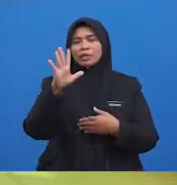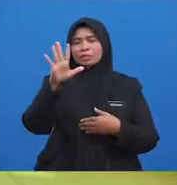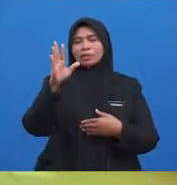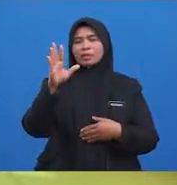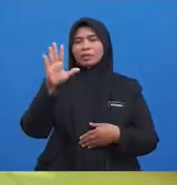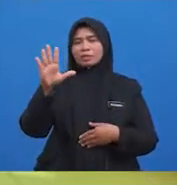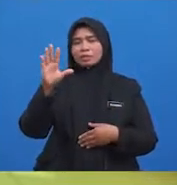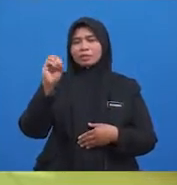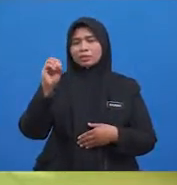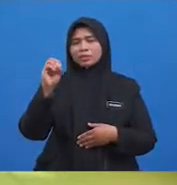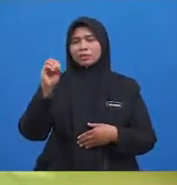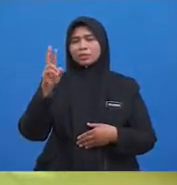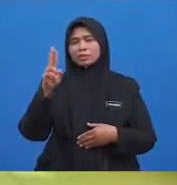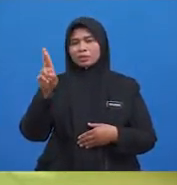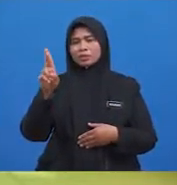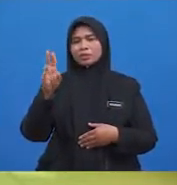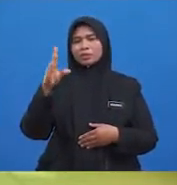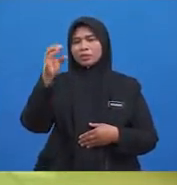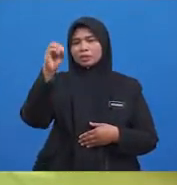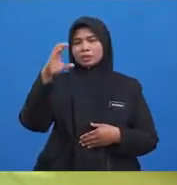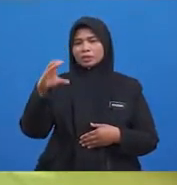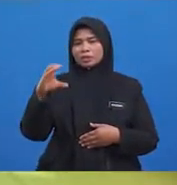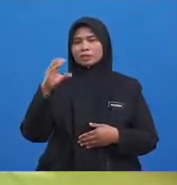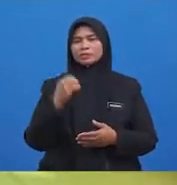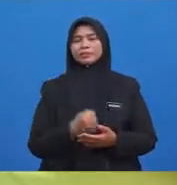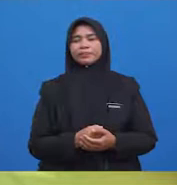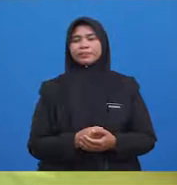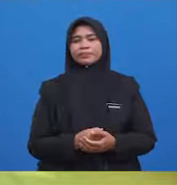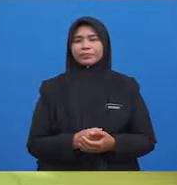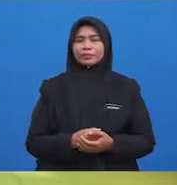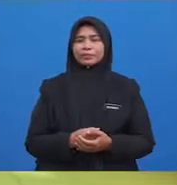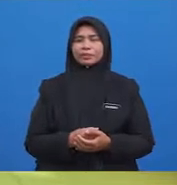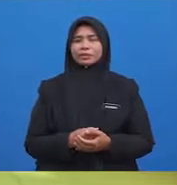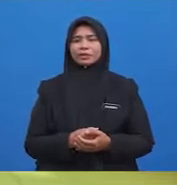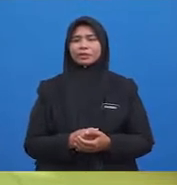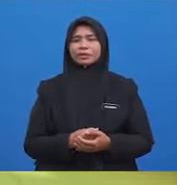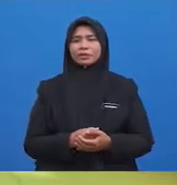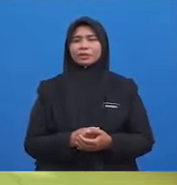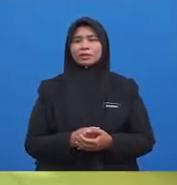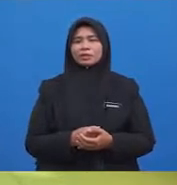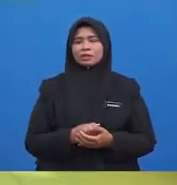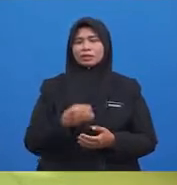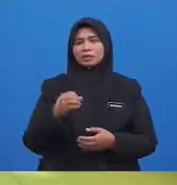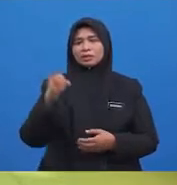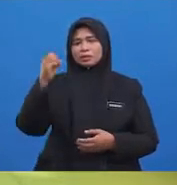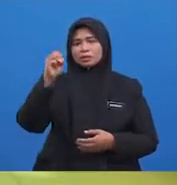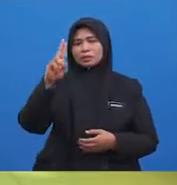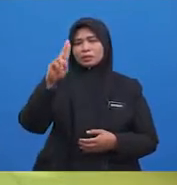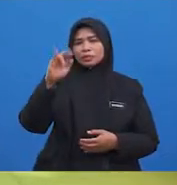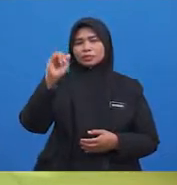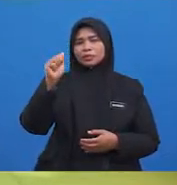hingga 6000 dan jas Celcius Nyalakan Surya